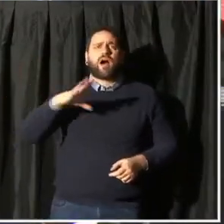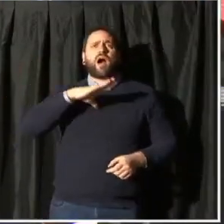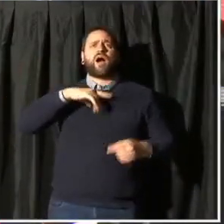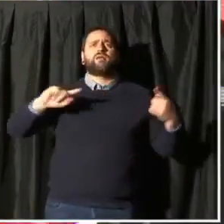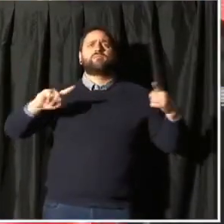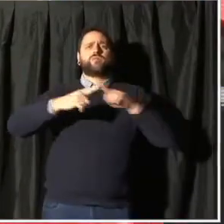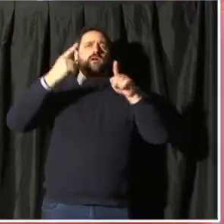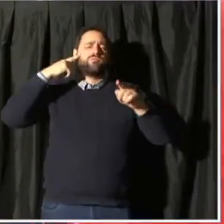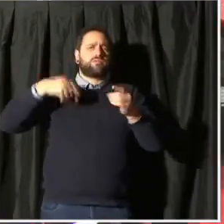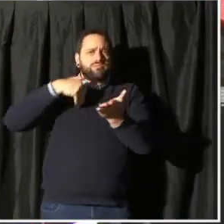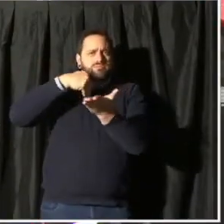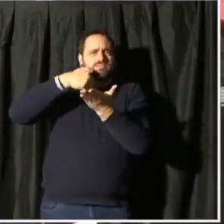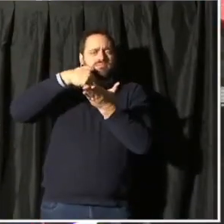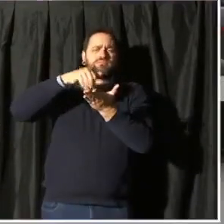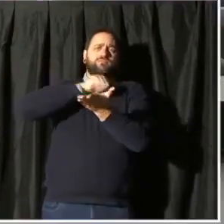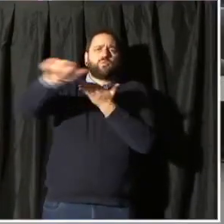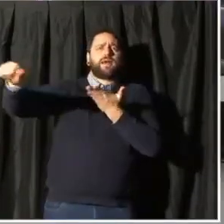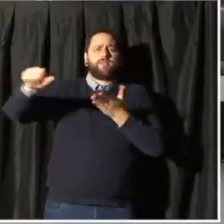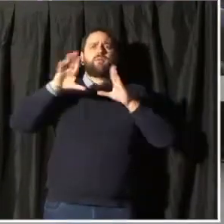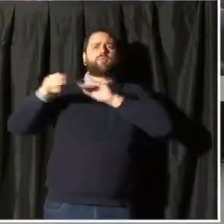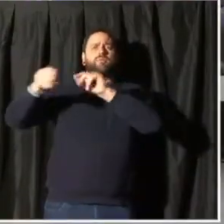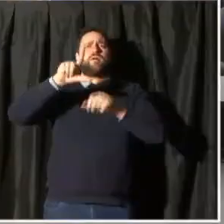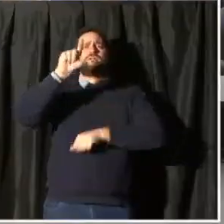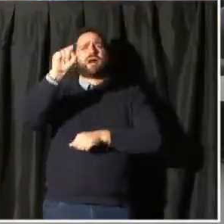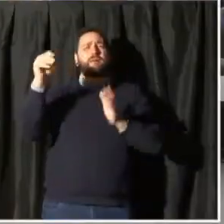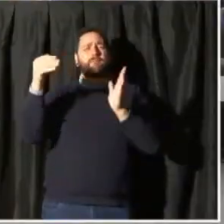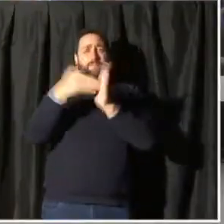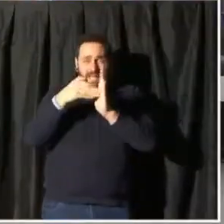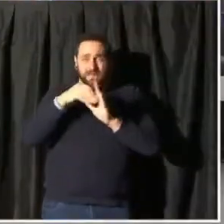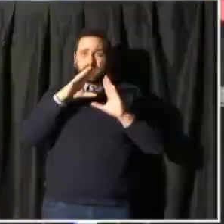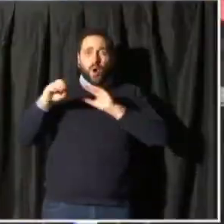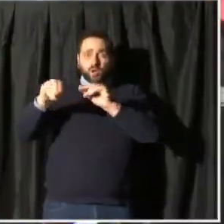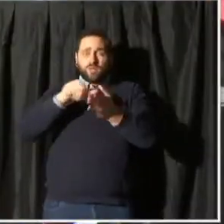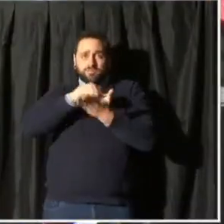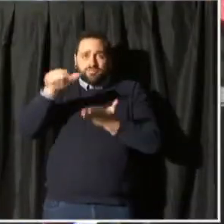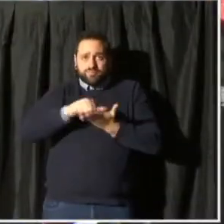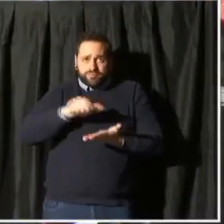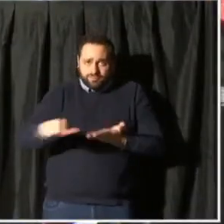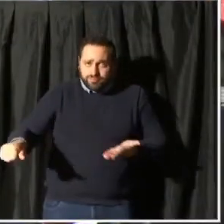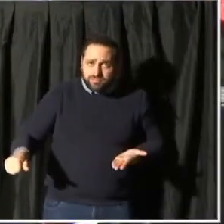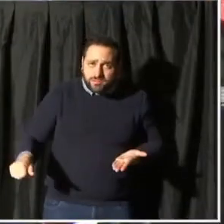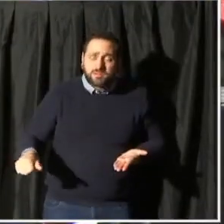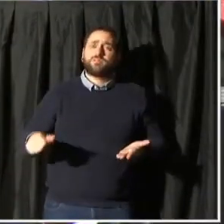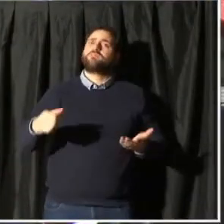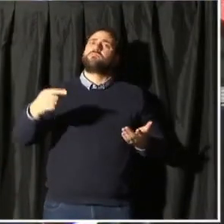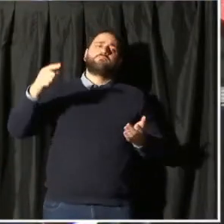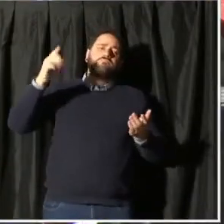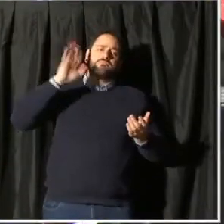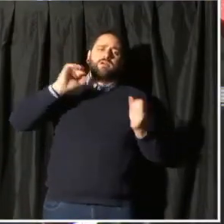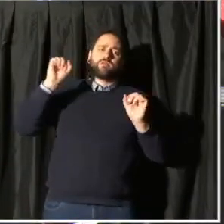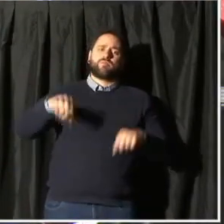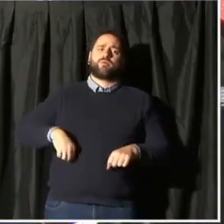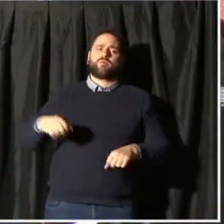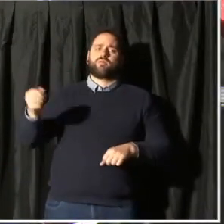est ce que tu peux nous dire ce que tu penses de tous annoncent le texte oui bien sûr alors